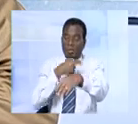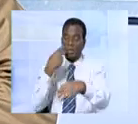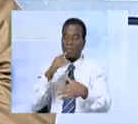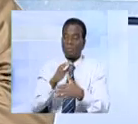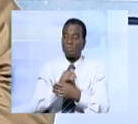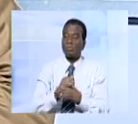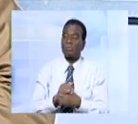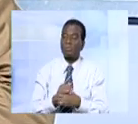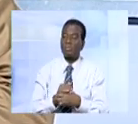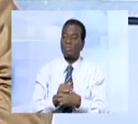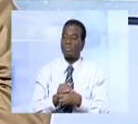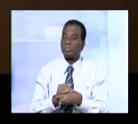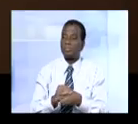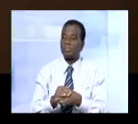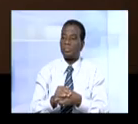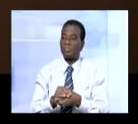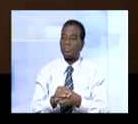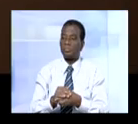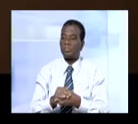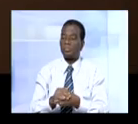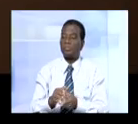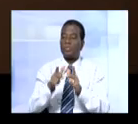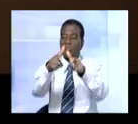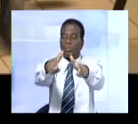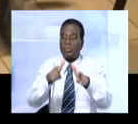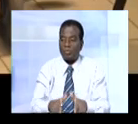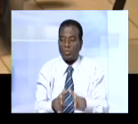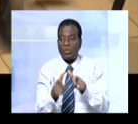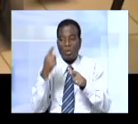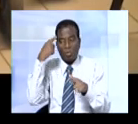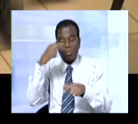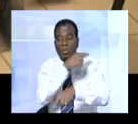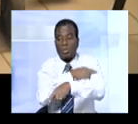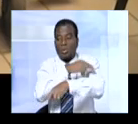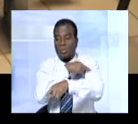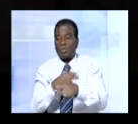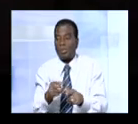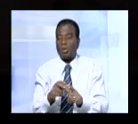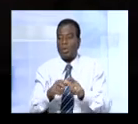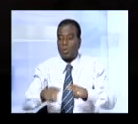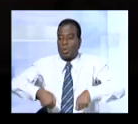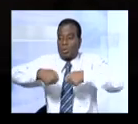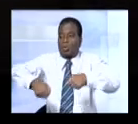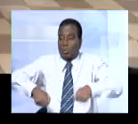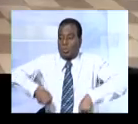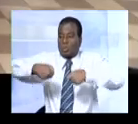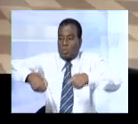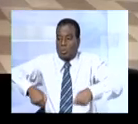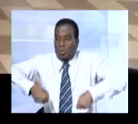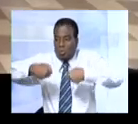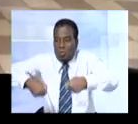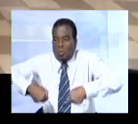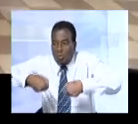RTI Boaké. Des lits d'hospitalisation, des fauteuils roulants, des béquilles sont entre